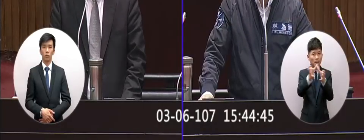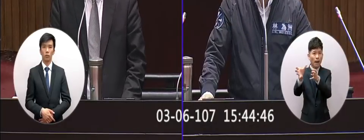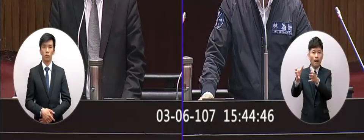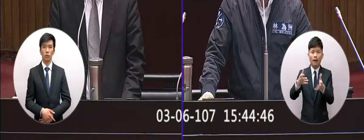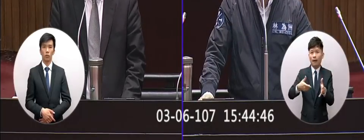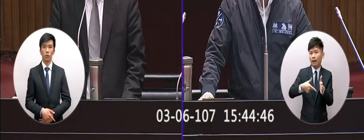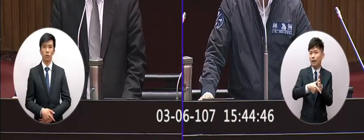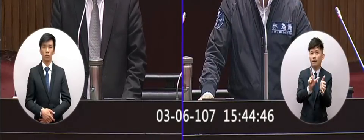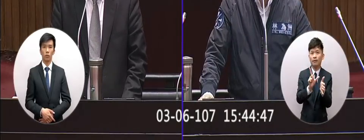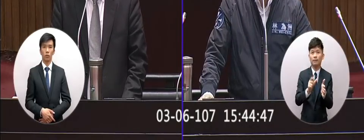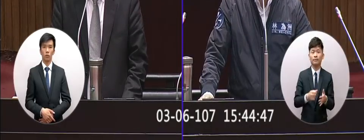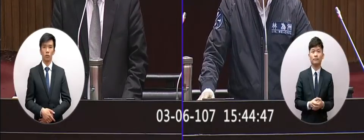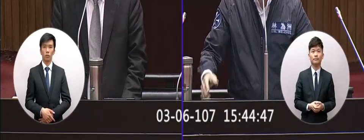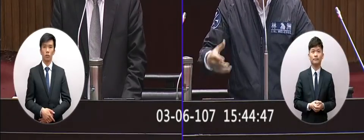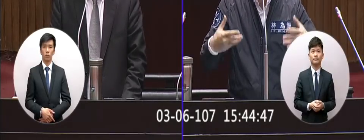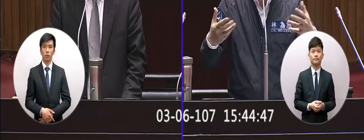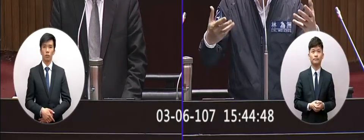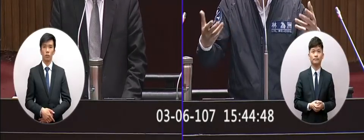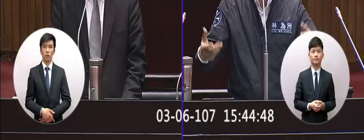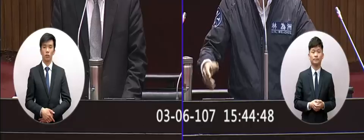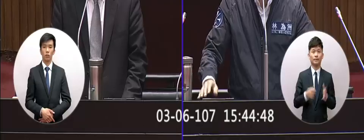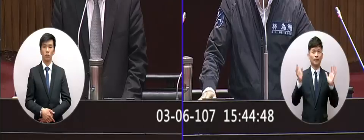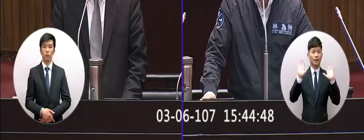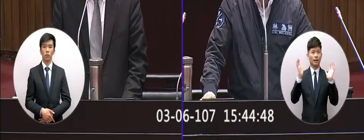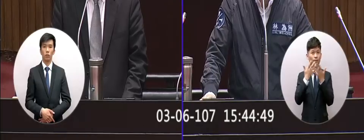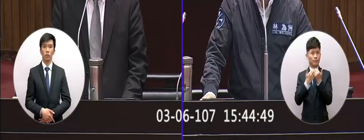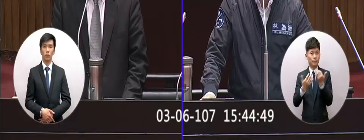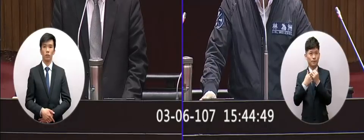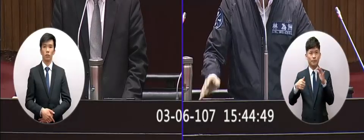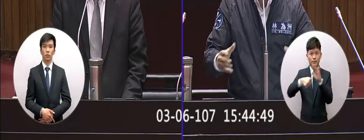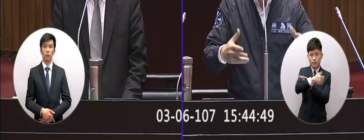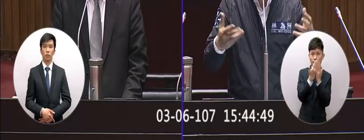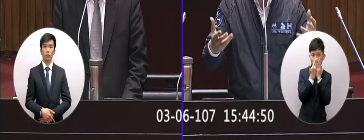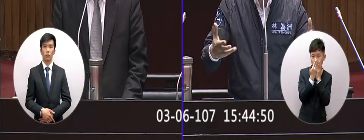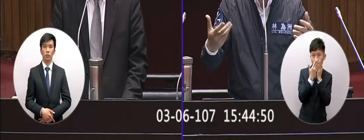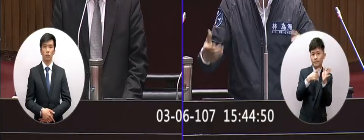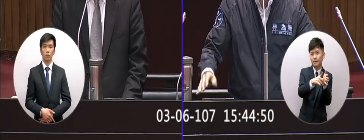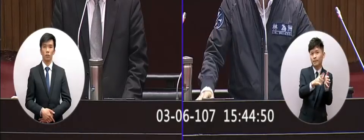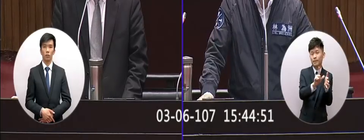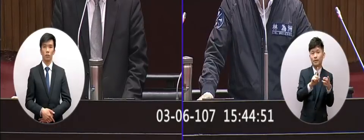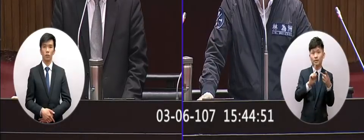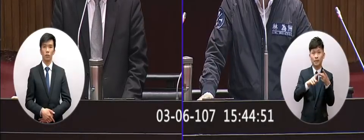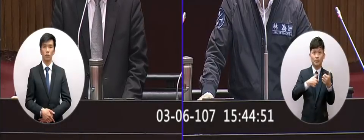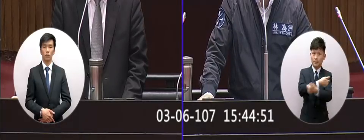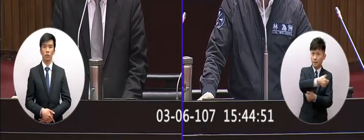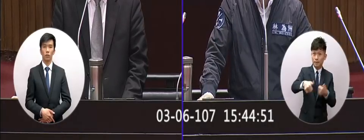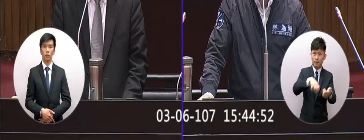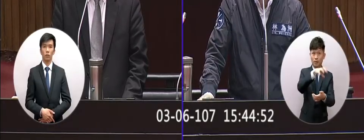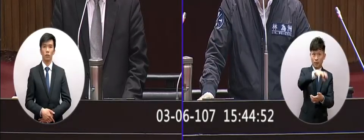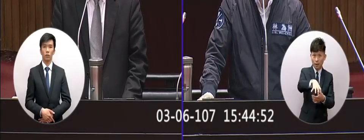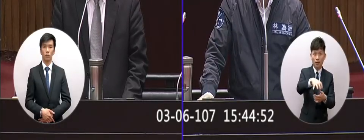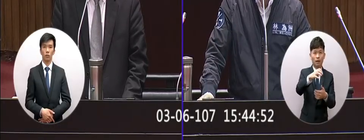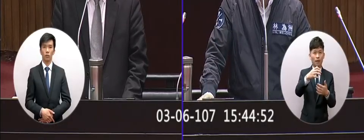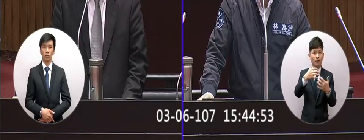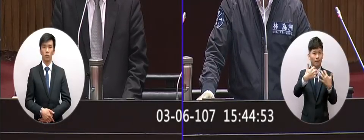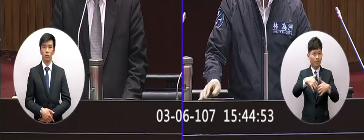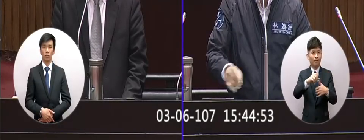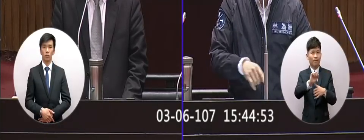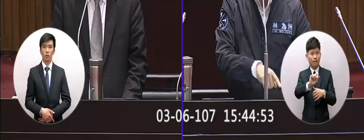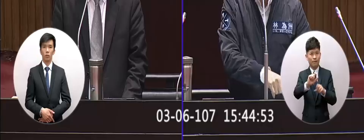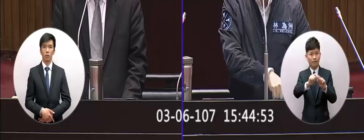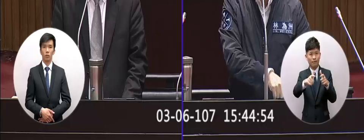及啊，让这些要就学的学童就学。那运动场的设施当然也不足了，我